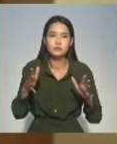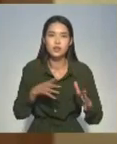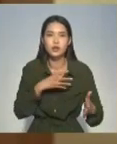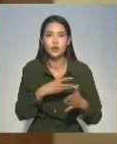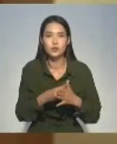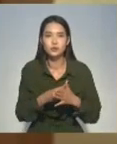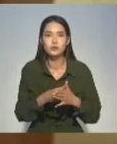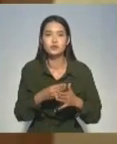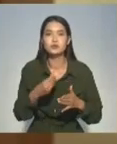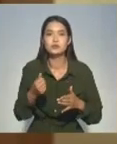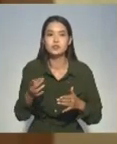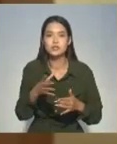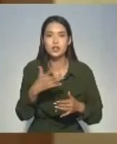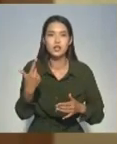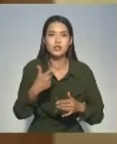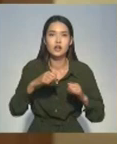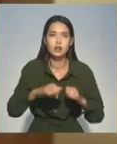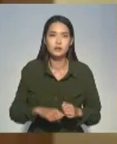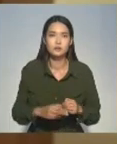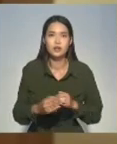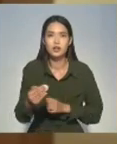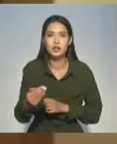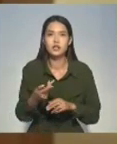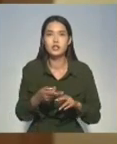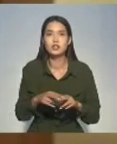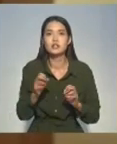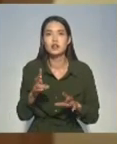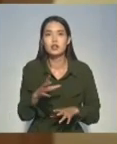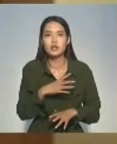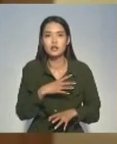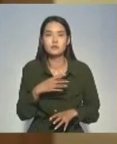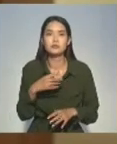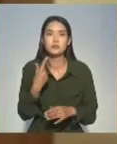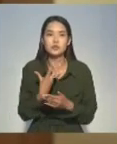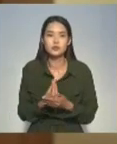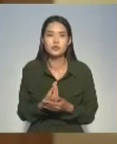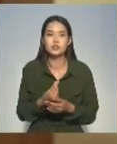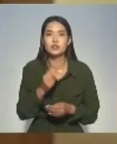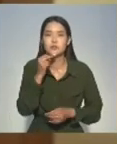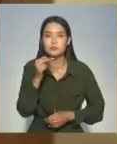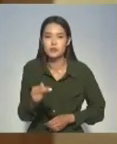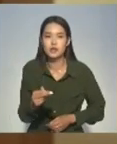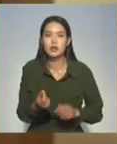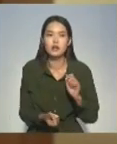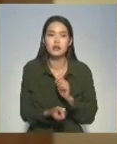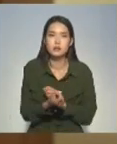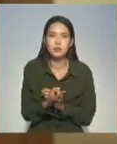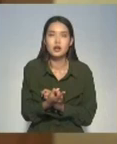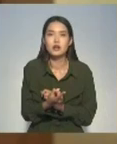и иностранцев, и лиц без гражданства. Вот, и в этом аспекте, я думаю, это являлось